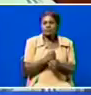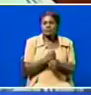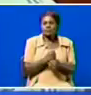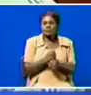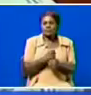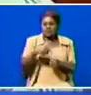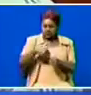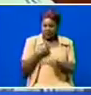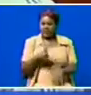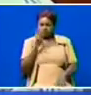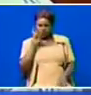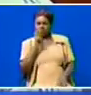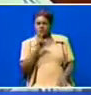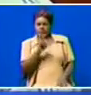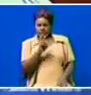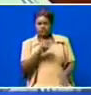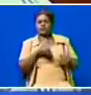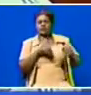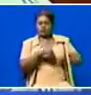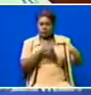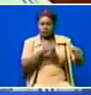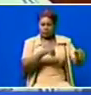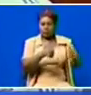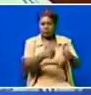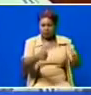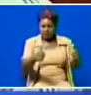We are keenly watching and following these events.